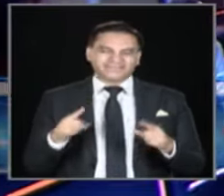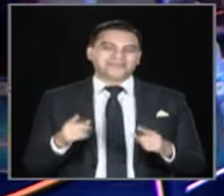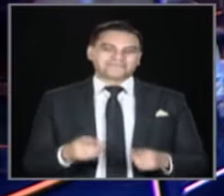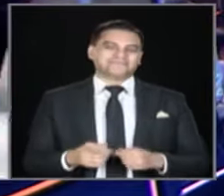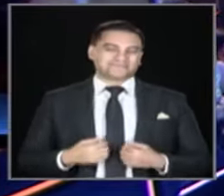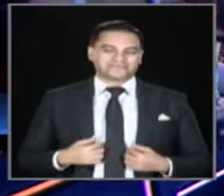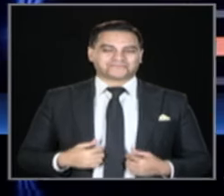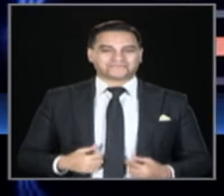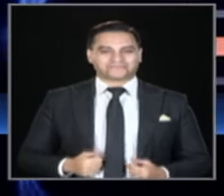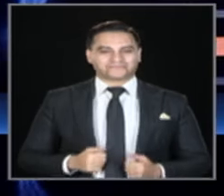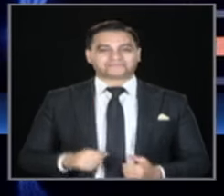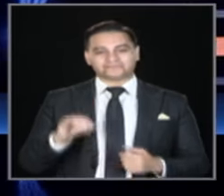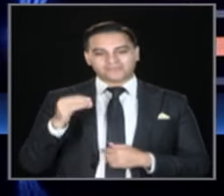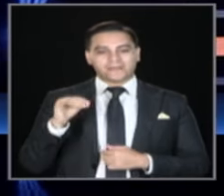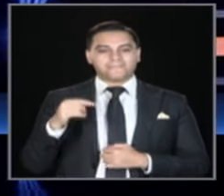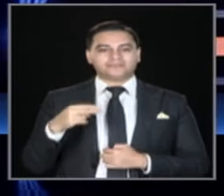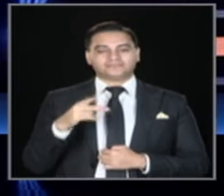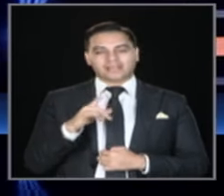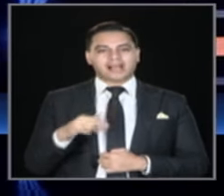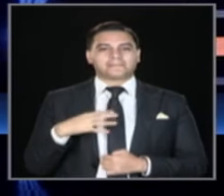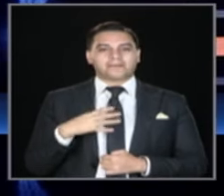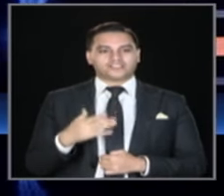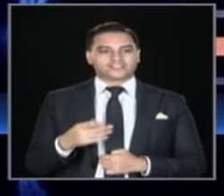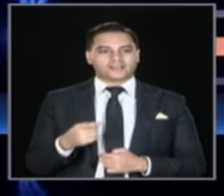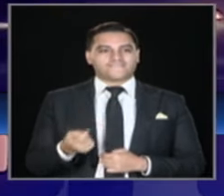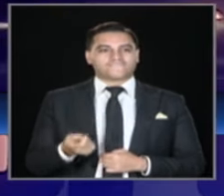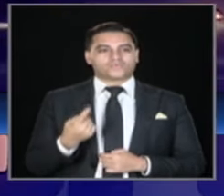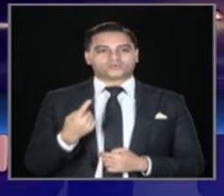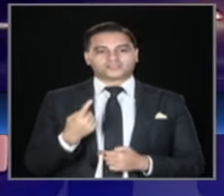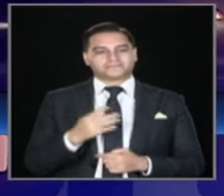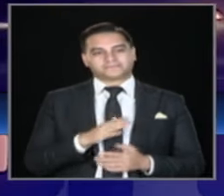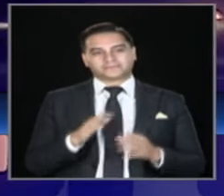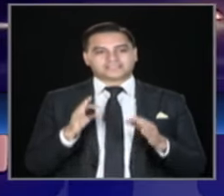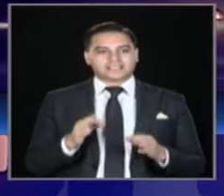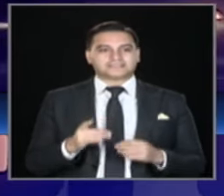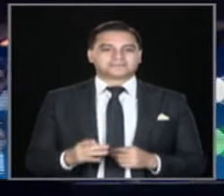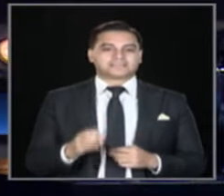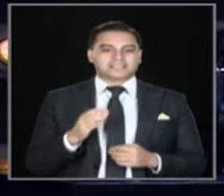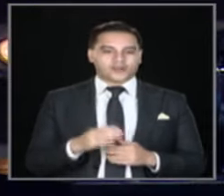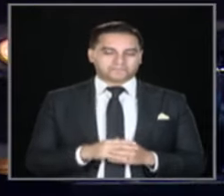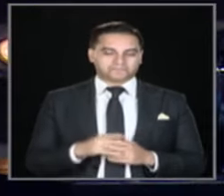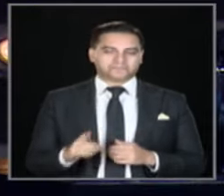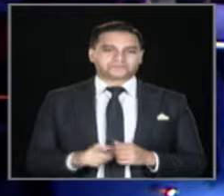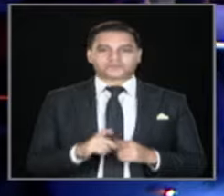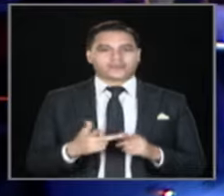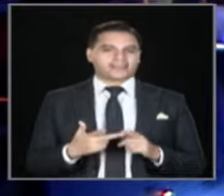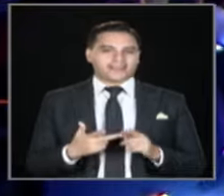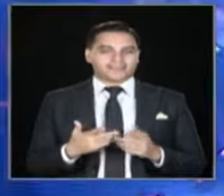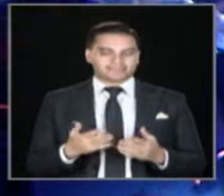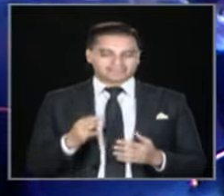الثاني محمد علي باشا ما قدامكش فرصه غير انك تجاوب السؤال